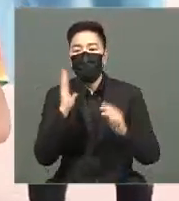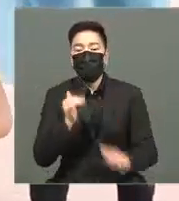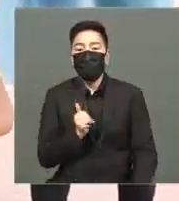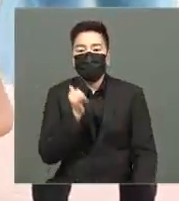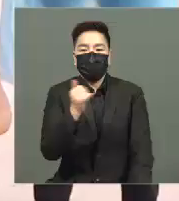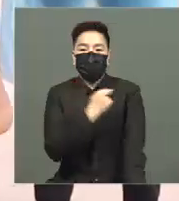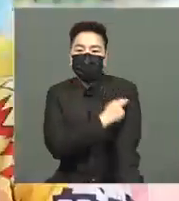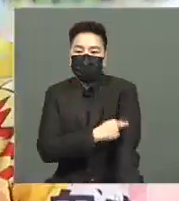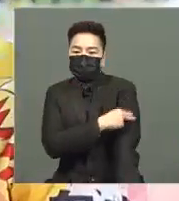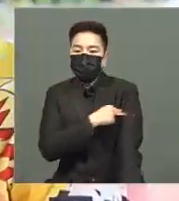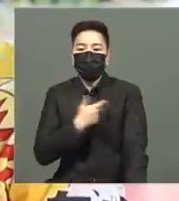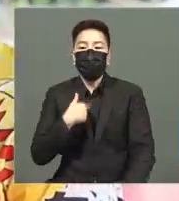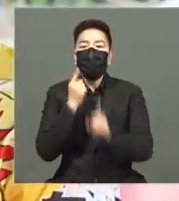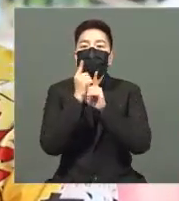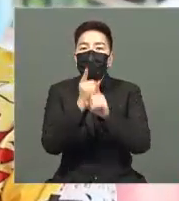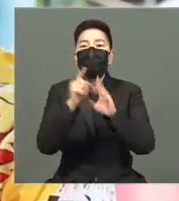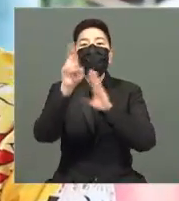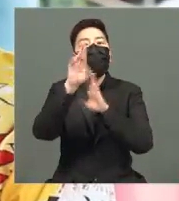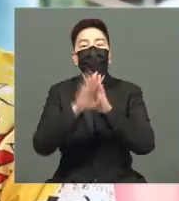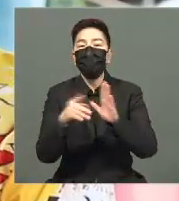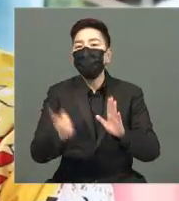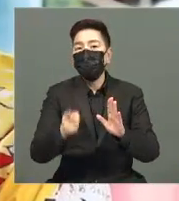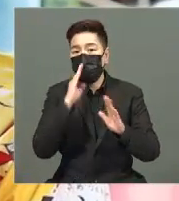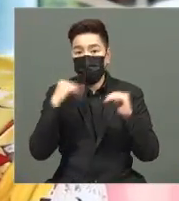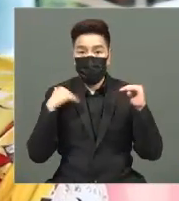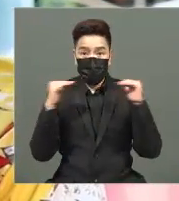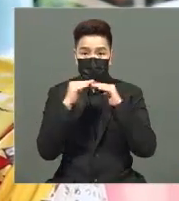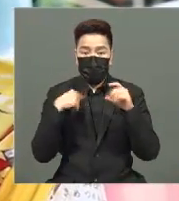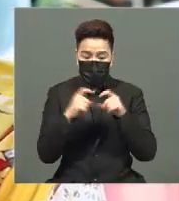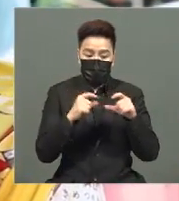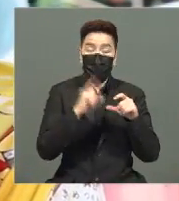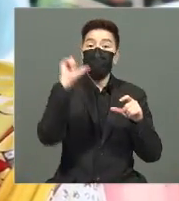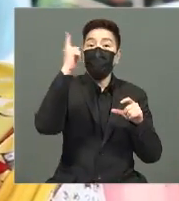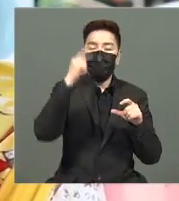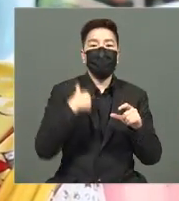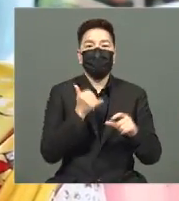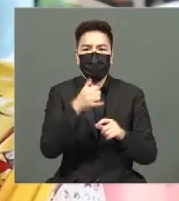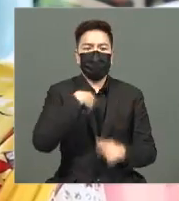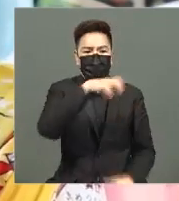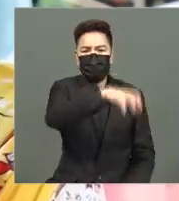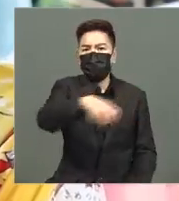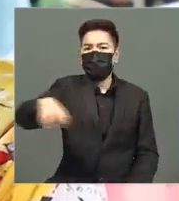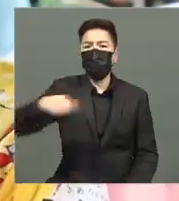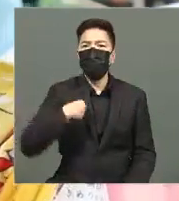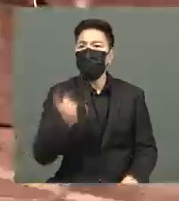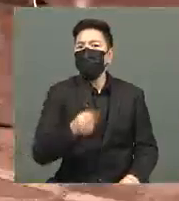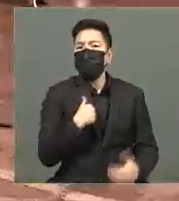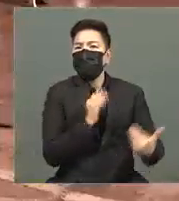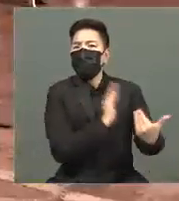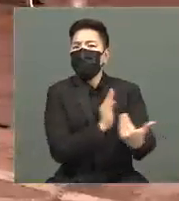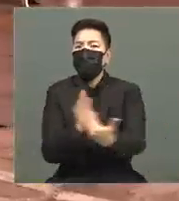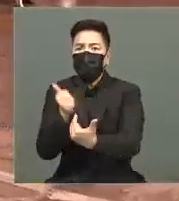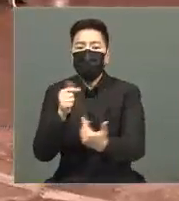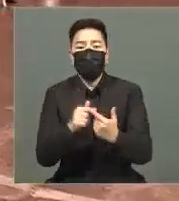สามารถไปรับการรักษาพยาบาลได้ตามระบบปกติเช่นเพียงแค่สิทธิ์บัตรทองก็จะมีหน่วยบริการประจำที่ลงทะเบียนไว้หรือว่า